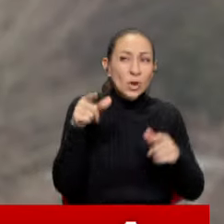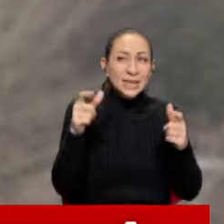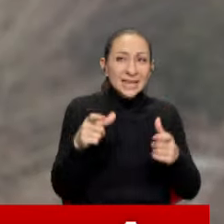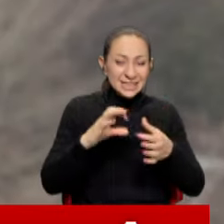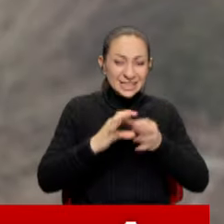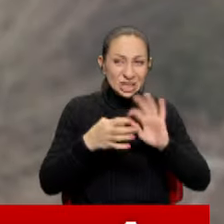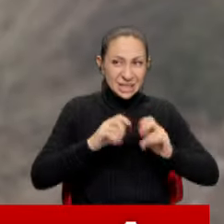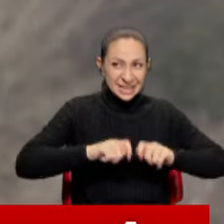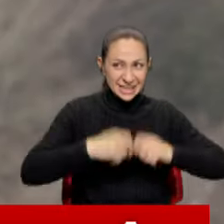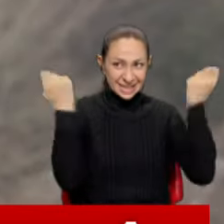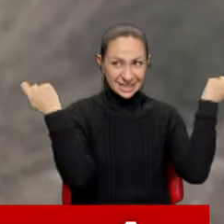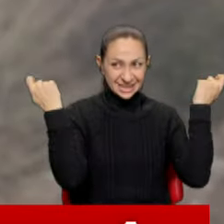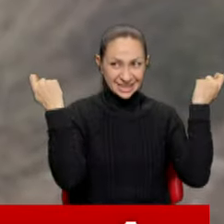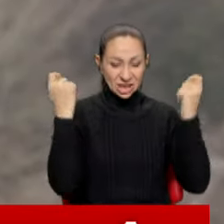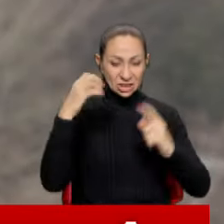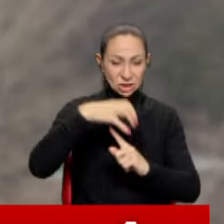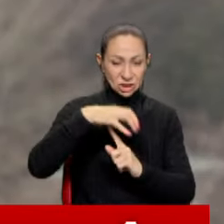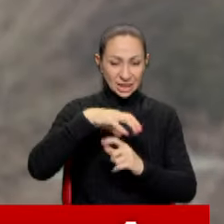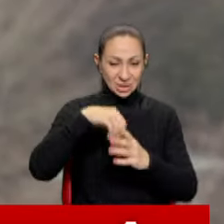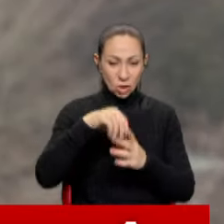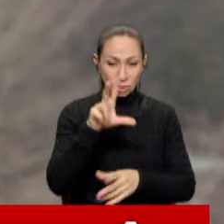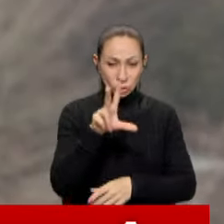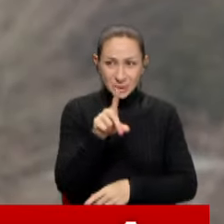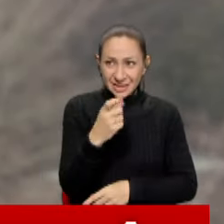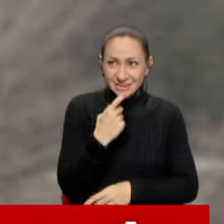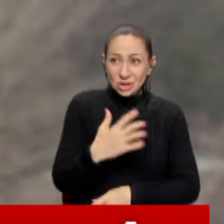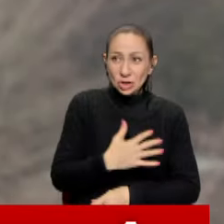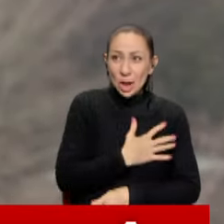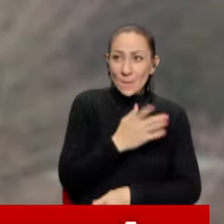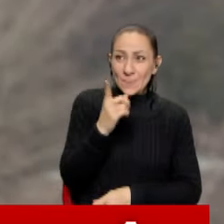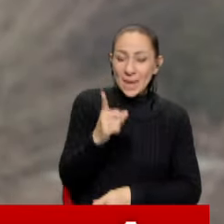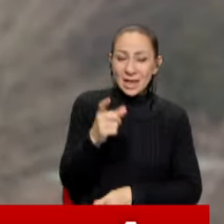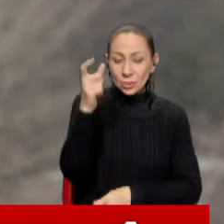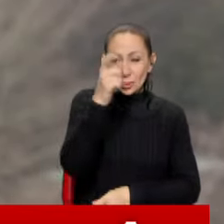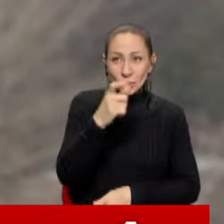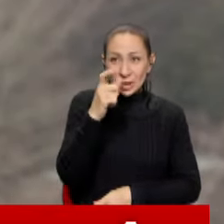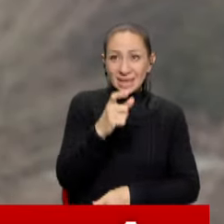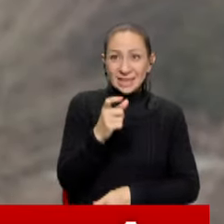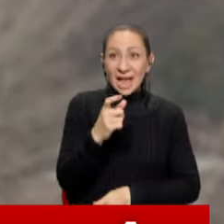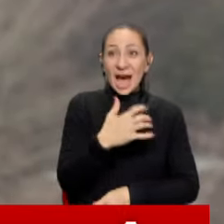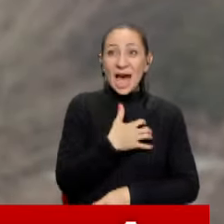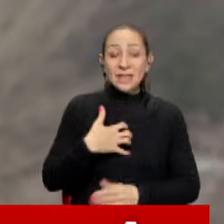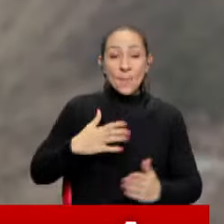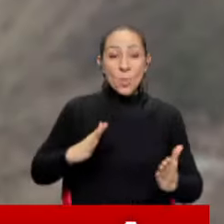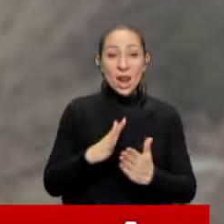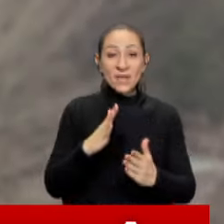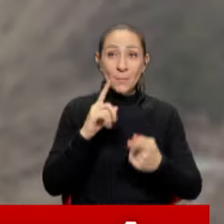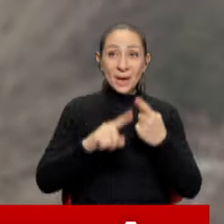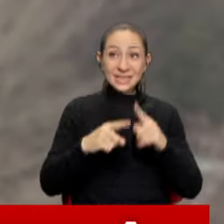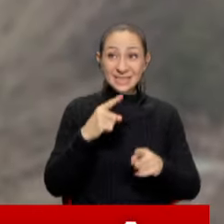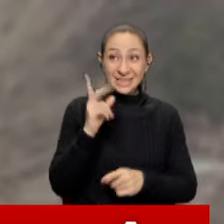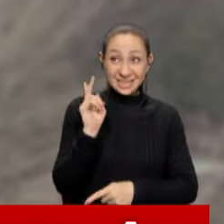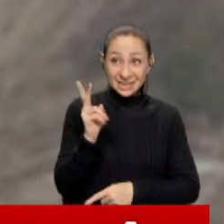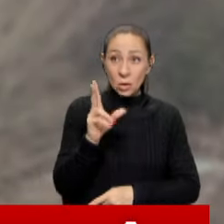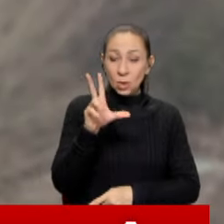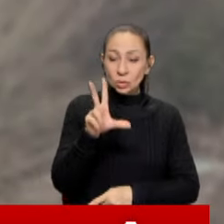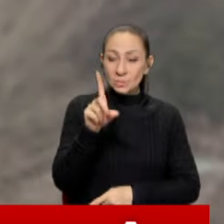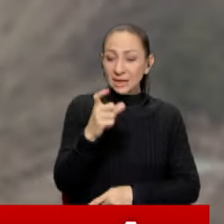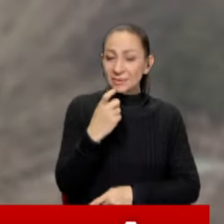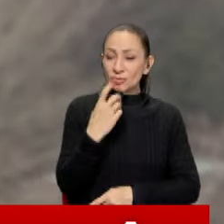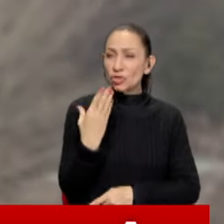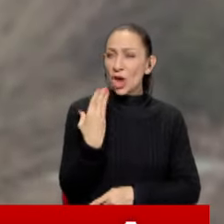zinciri kırdınız. Hani Çankaya için 31 yaşında Cumhuriyet Halk Partisi, Türkiye'nin ana muhalefet partisi 31